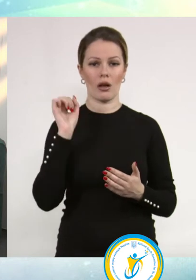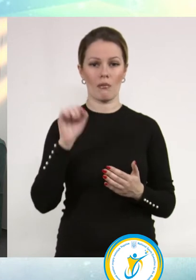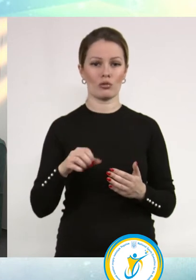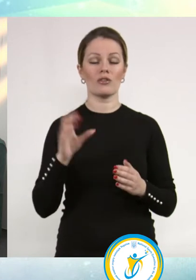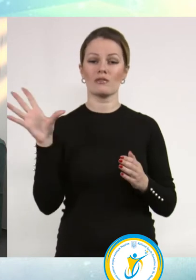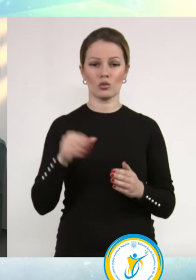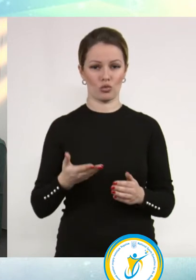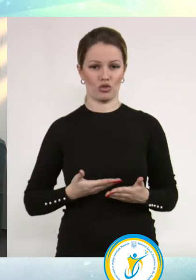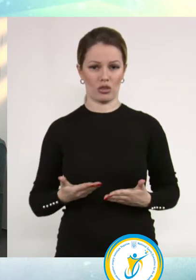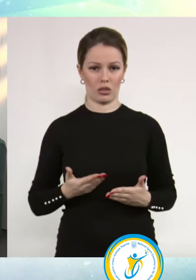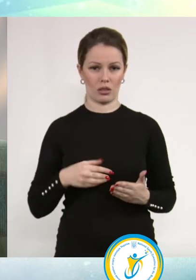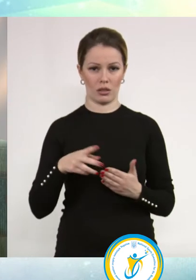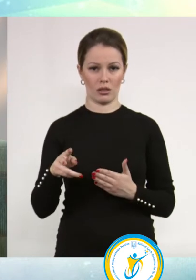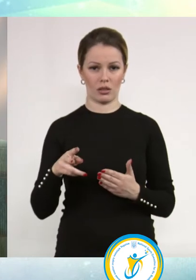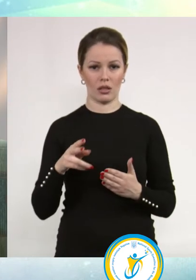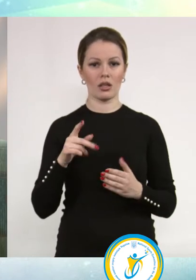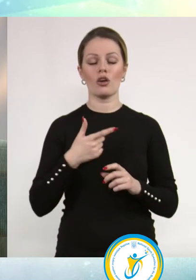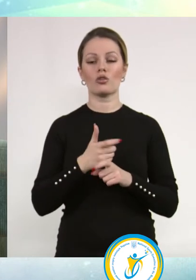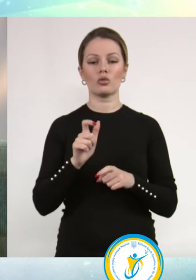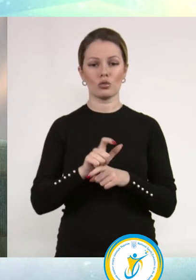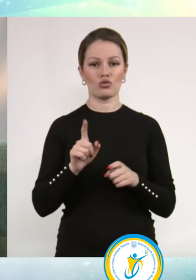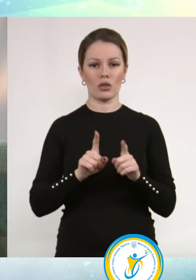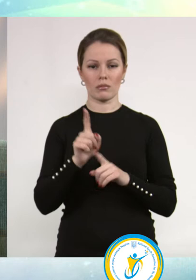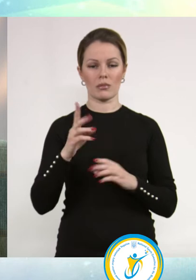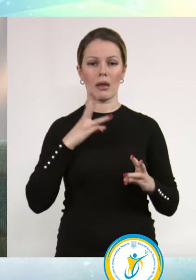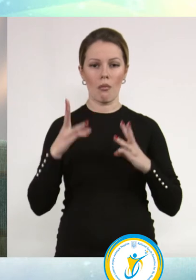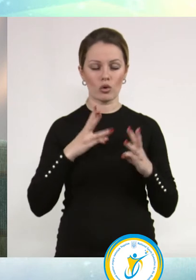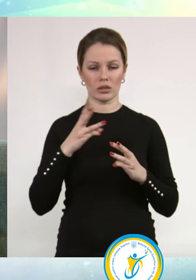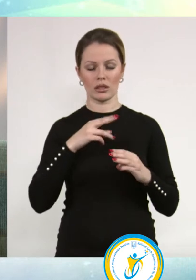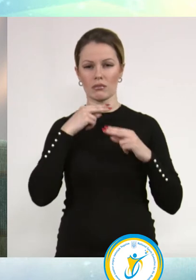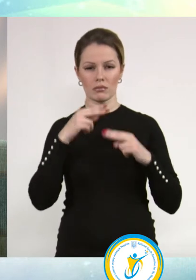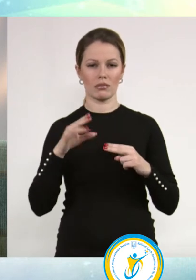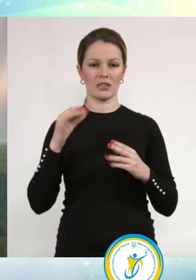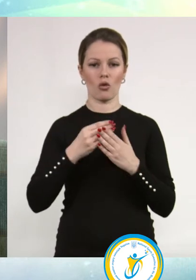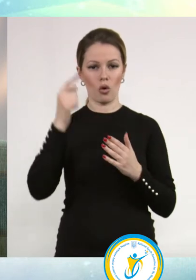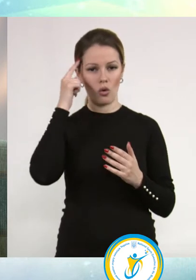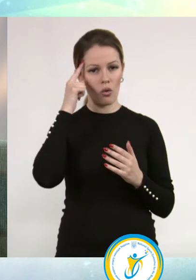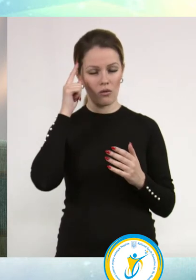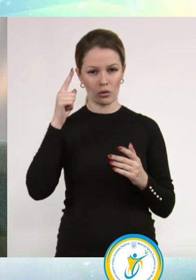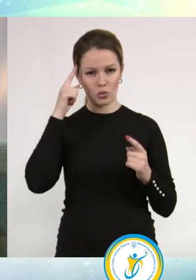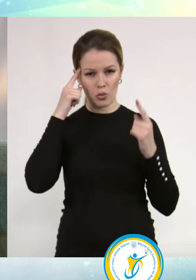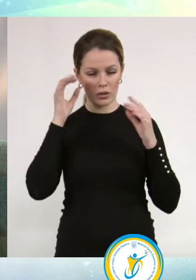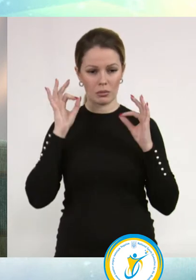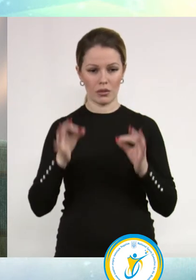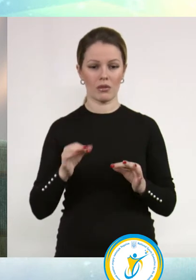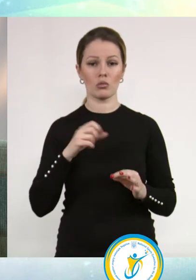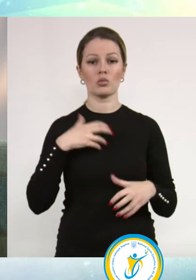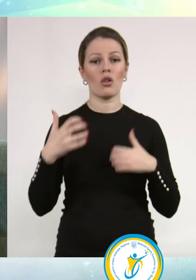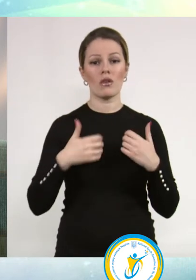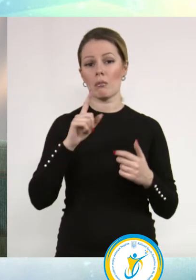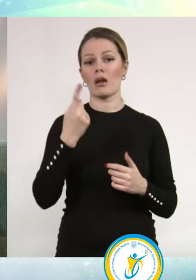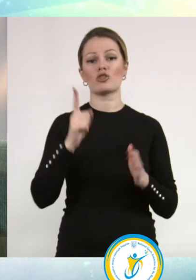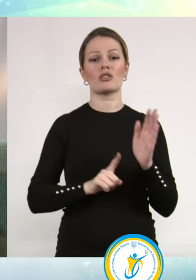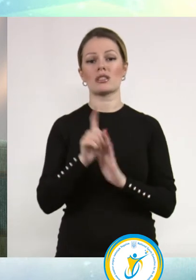всю життя. І тут, як ти вже совладаєш з головою, з емоціями. І тому, може, чуть-чуть вчора перехвилювався. Перший старт. Ну,